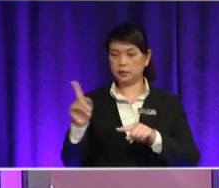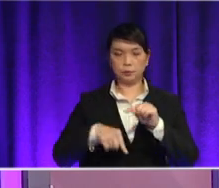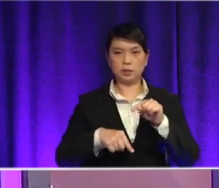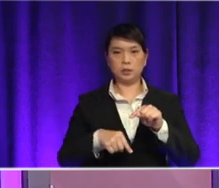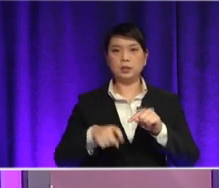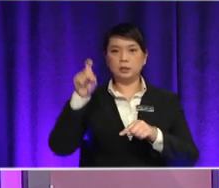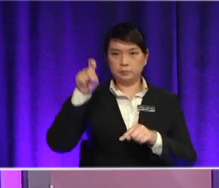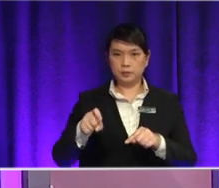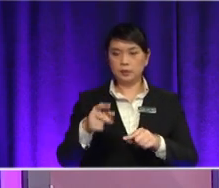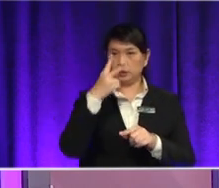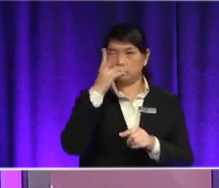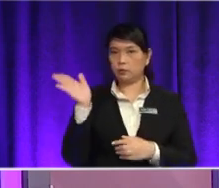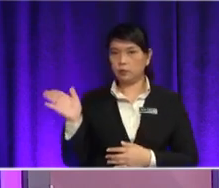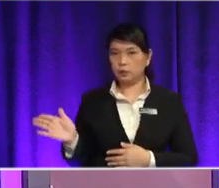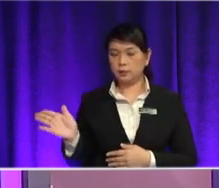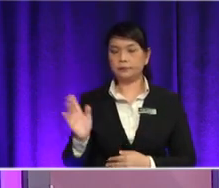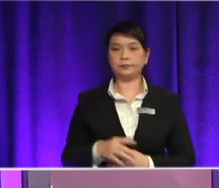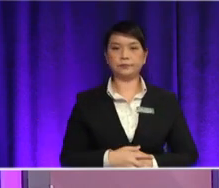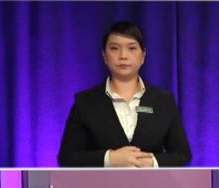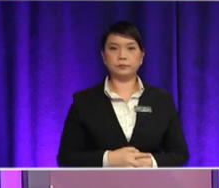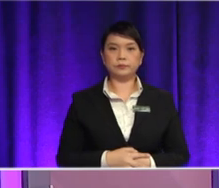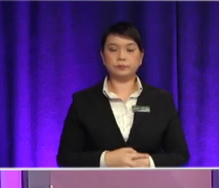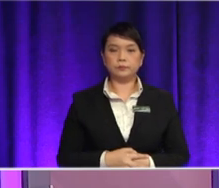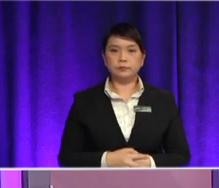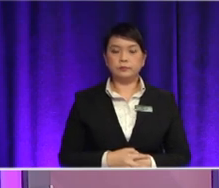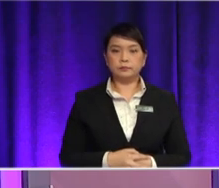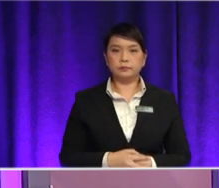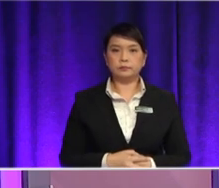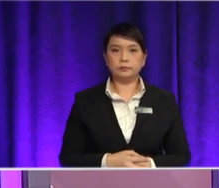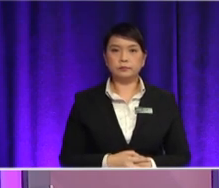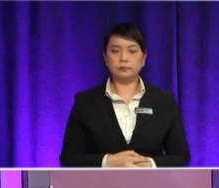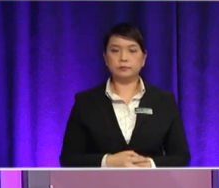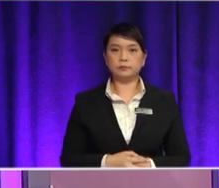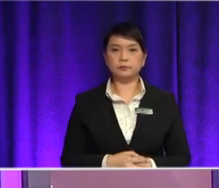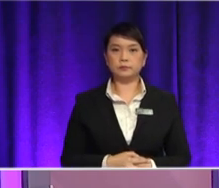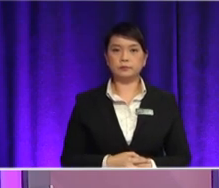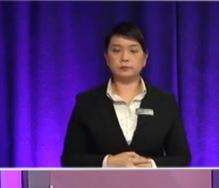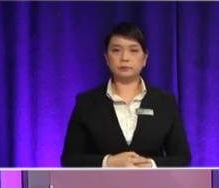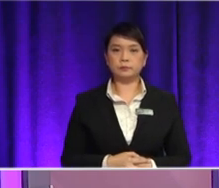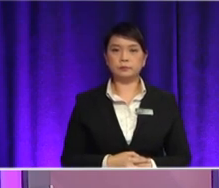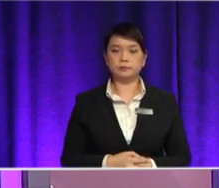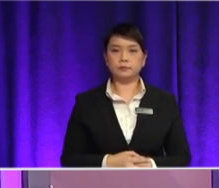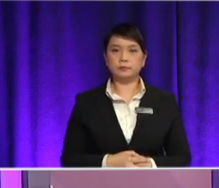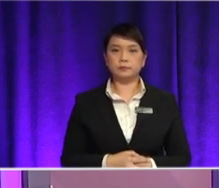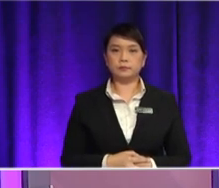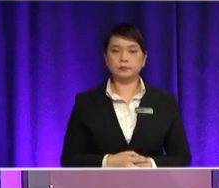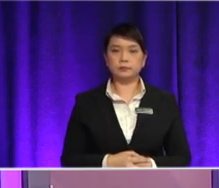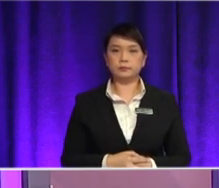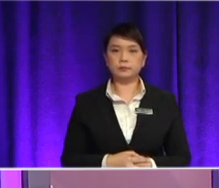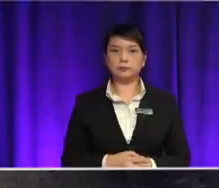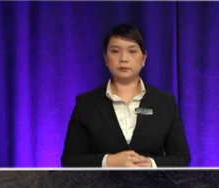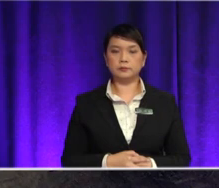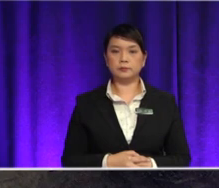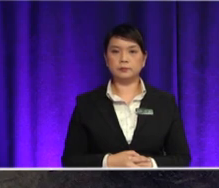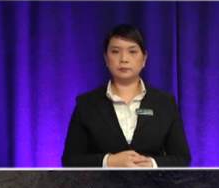mesti tarikan dia mesti seragam. Ini tak boleh. Dia seragam mengikut skala 2 cm. Sama macam titik yang pertama kalau